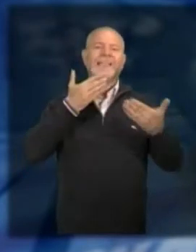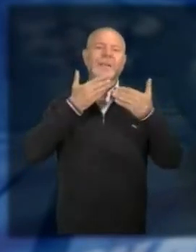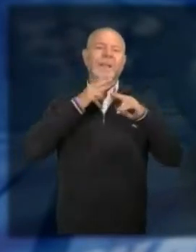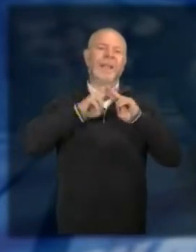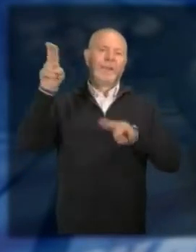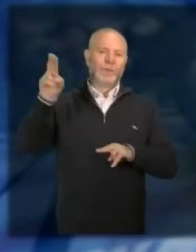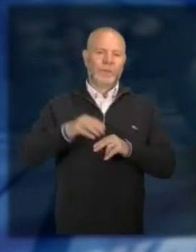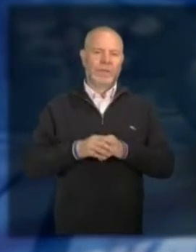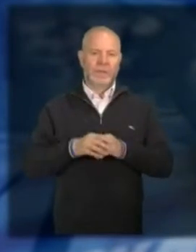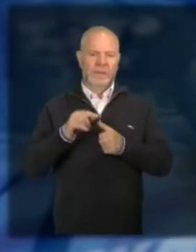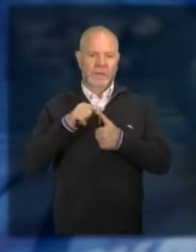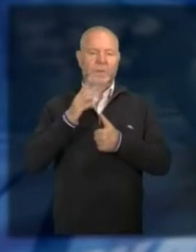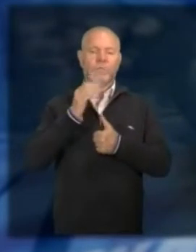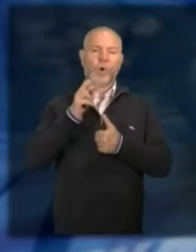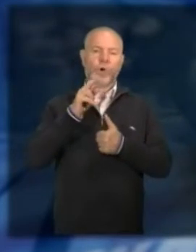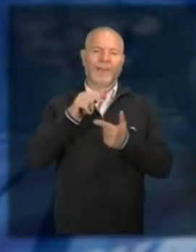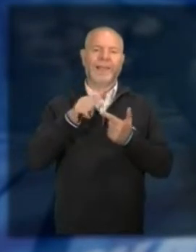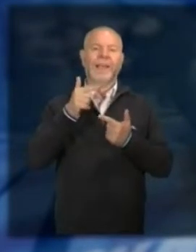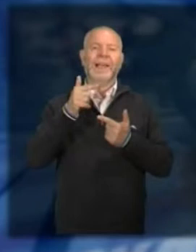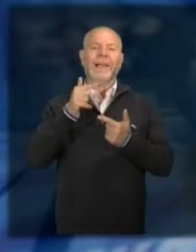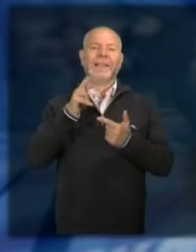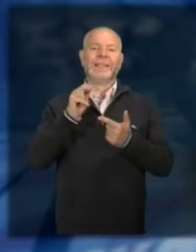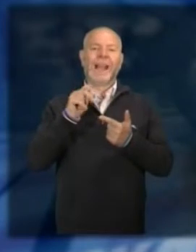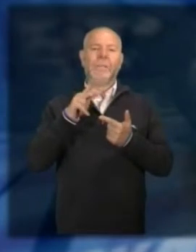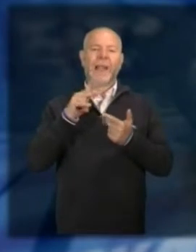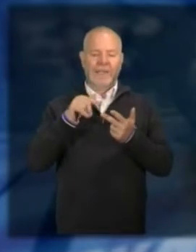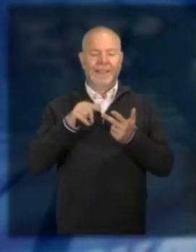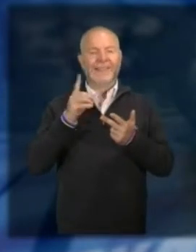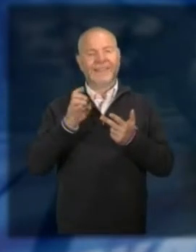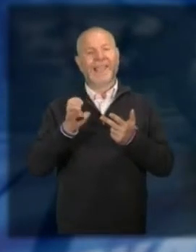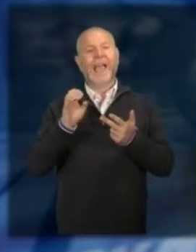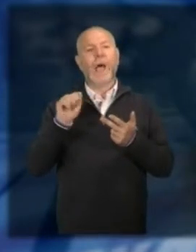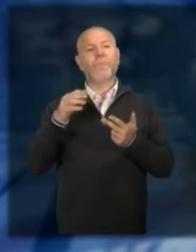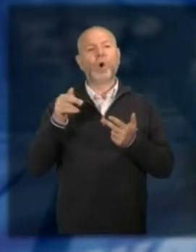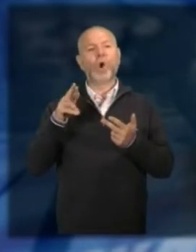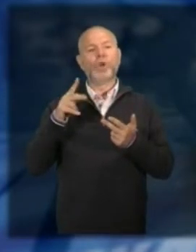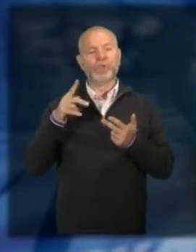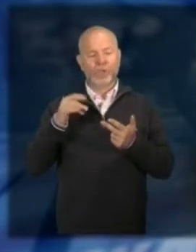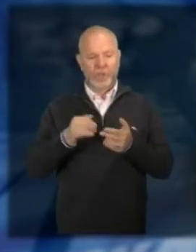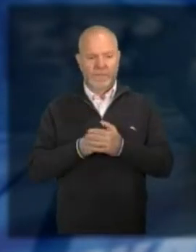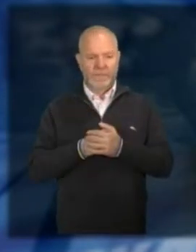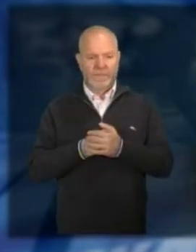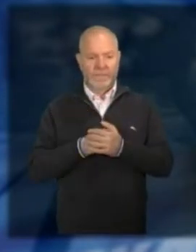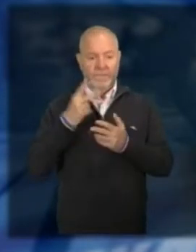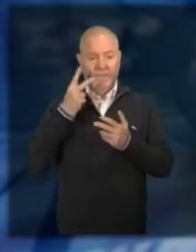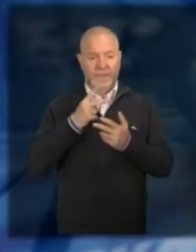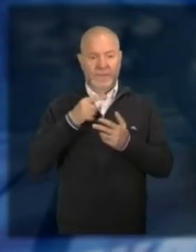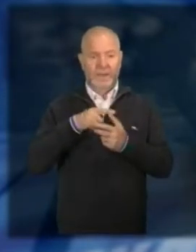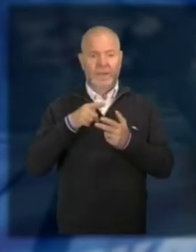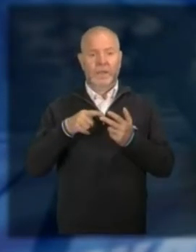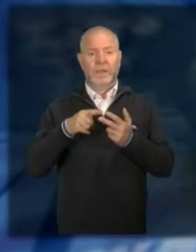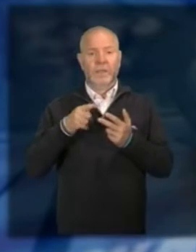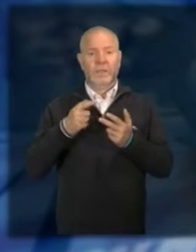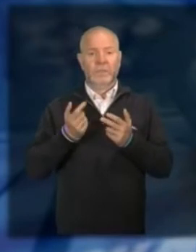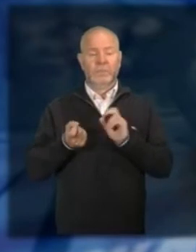Si tratta di Enrico Borghi, di Antonella Trapani e di Alice De Ambrogi. Se per Trapani si tratta di una riconferma, per Borghi e De Ambrogi